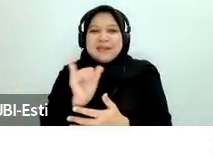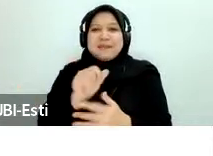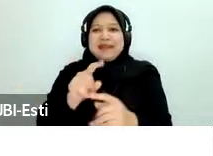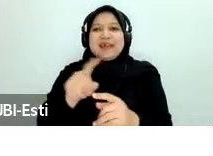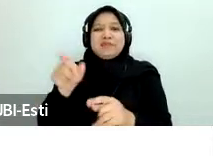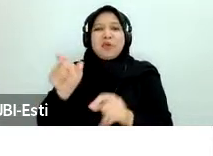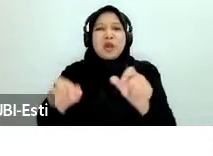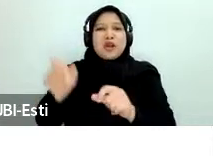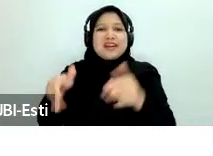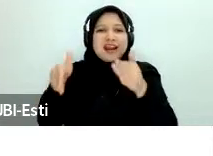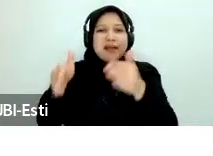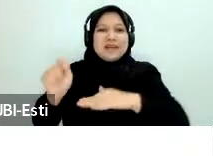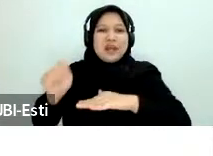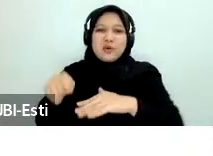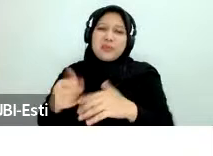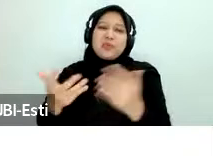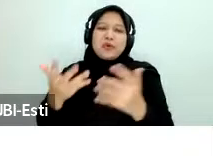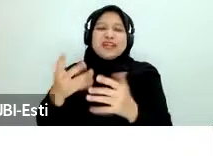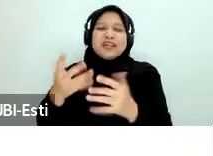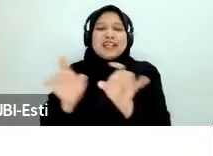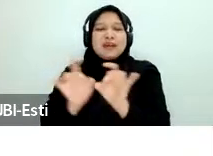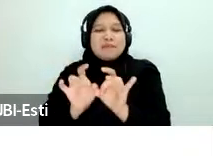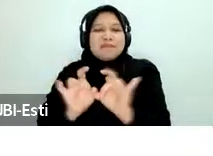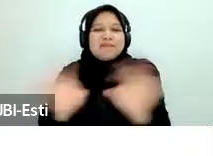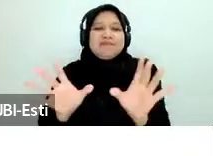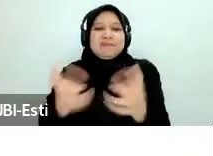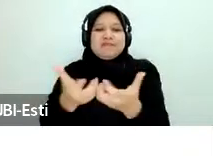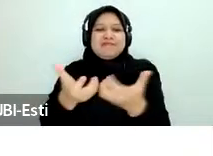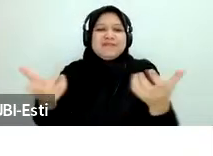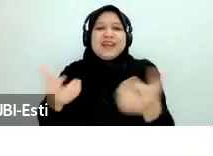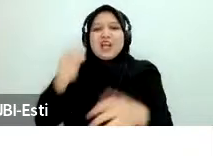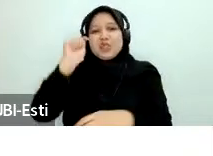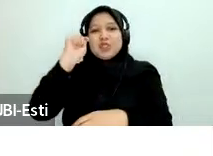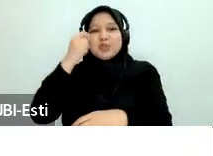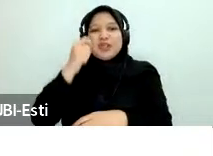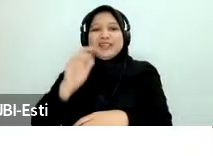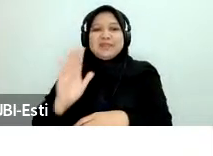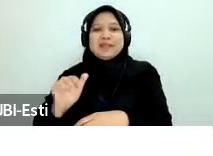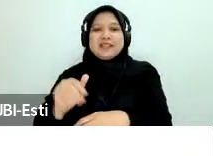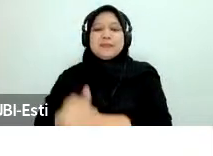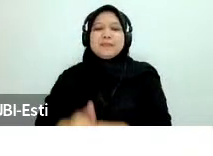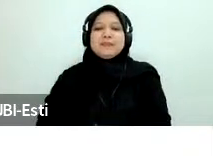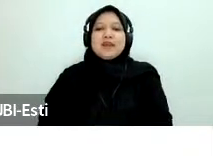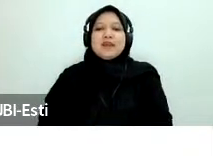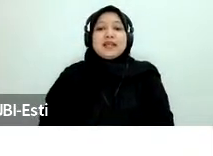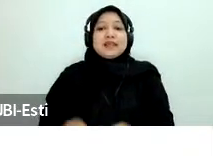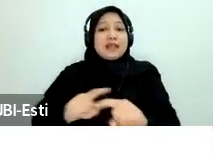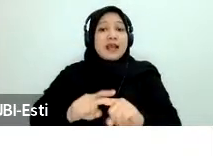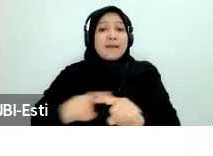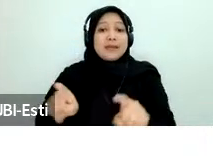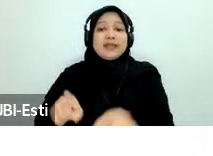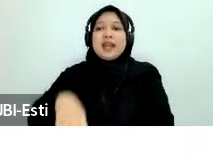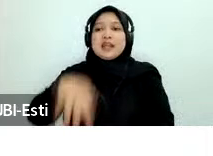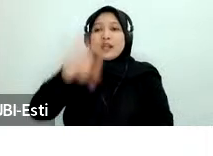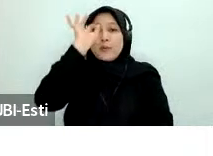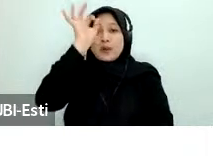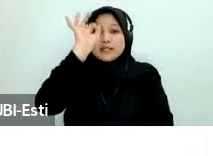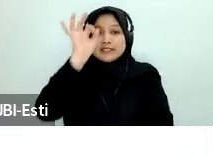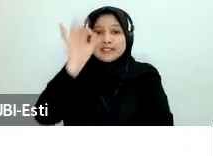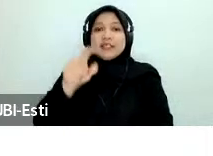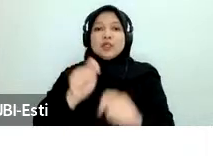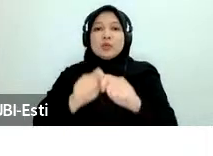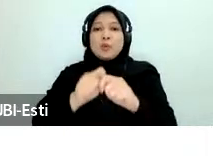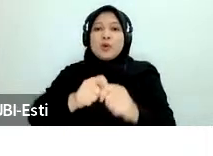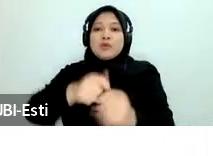tapi polisi bisa membuat 7 tindakan itu menjadi satu kolam